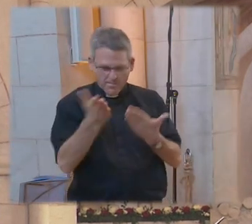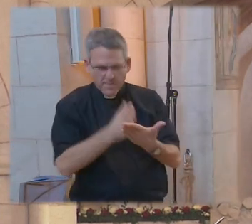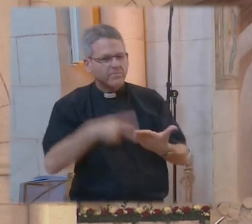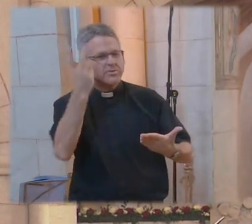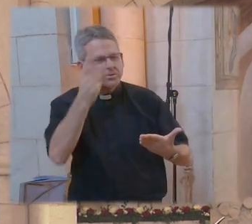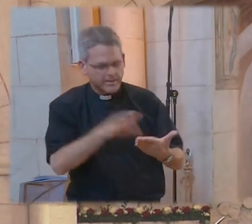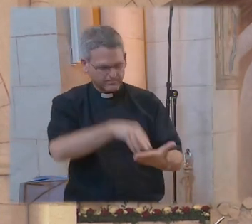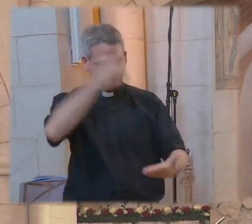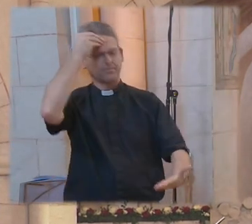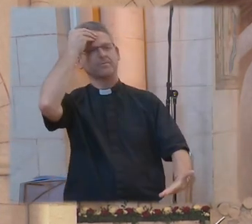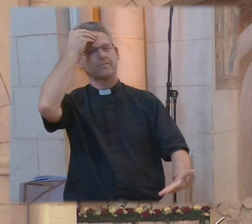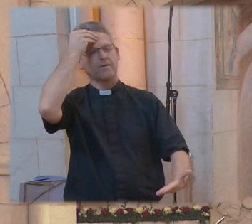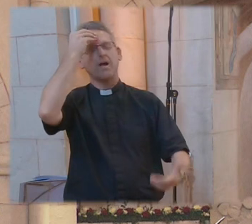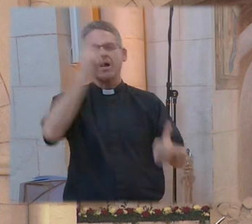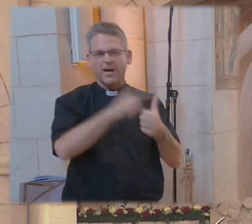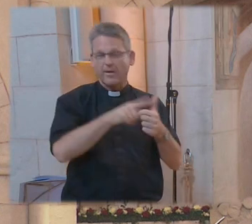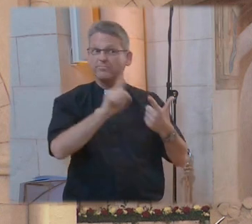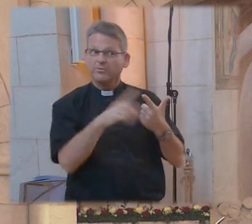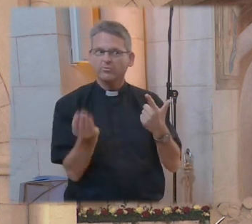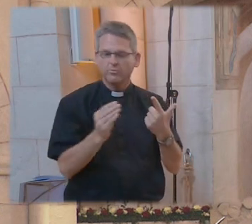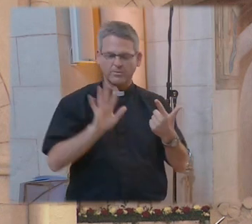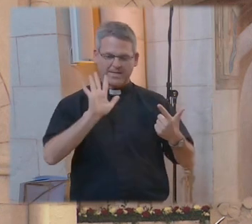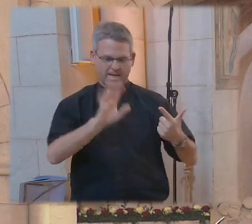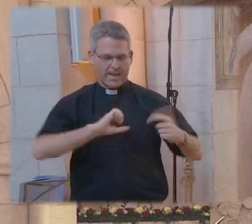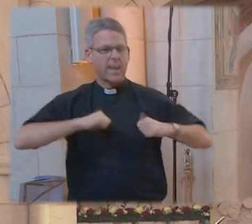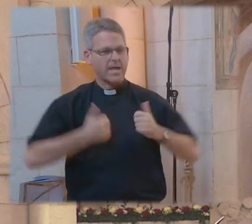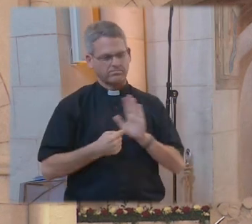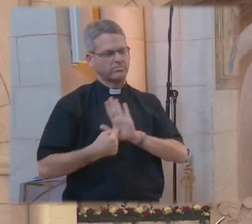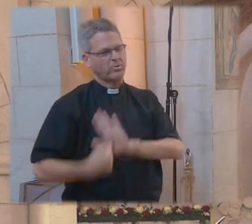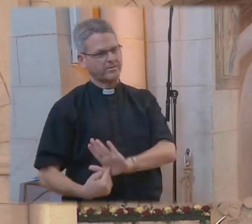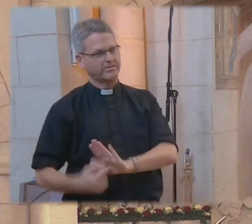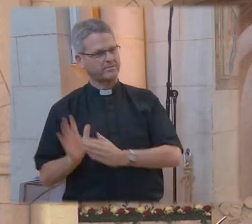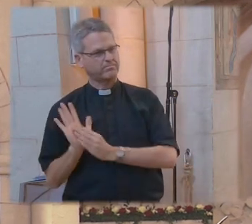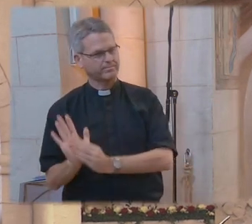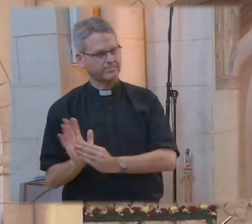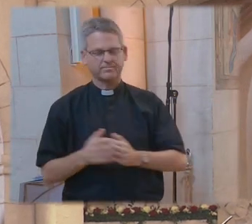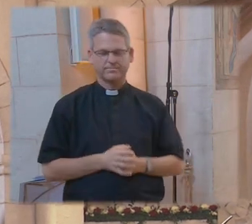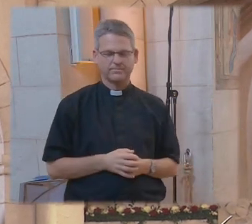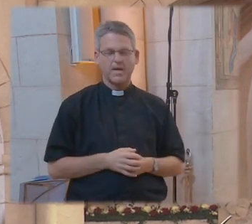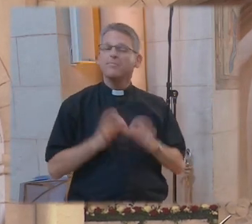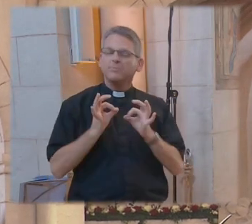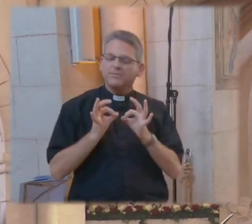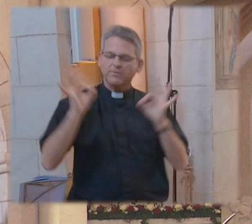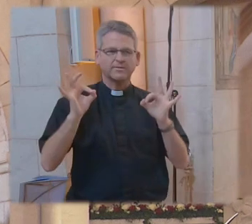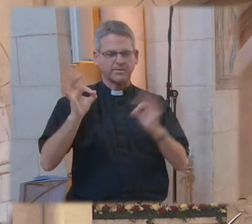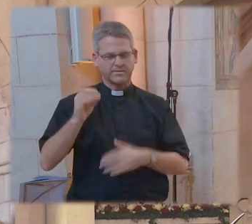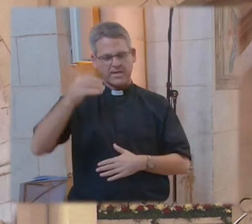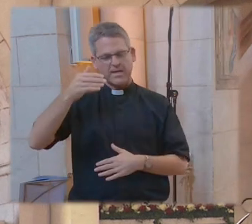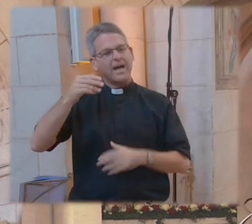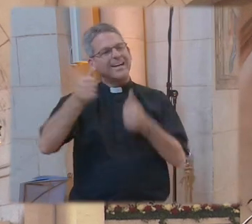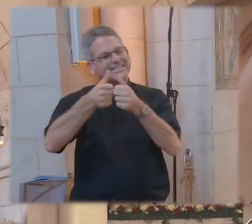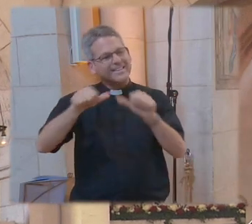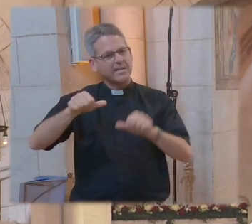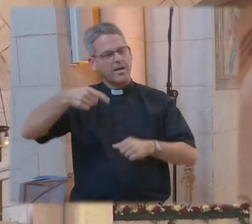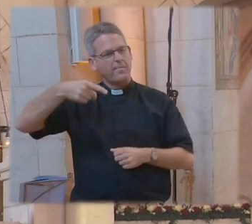es vor allem mit ihrem eigenen Leben bezeugt. Das gilt in besonderer Weise vom seligen